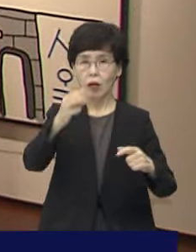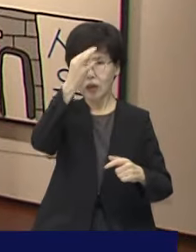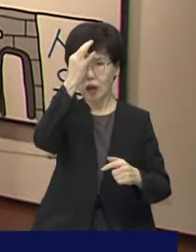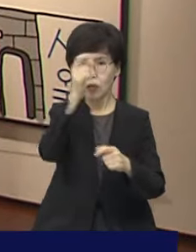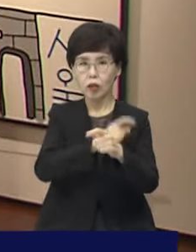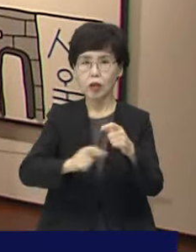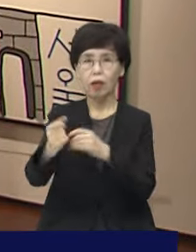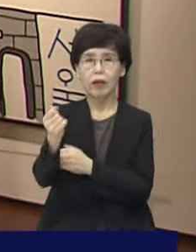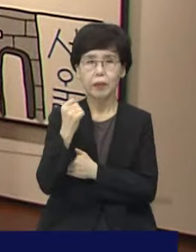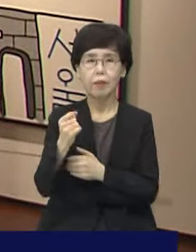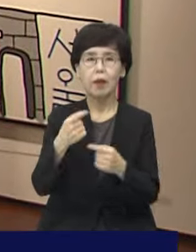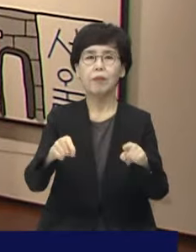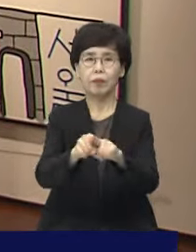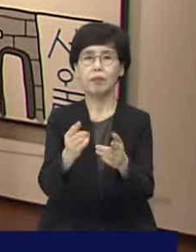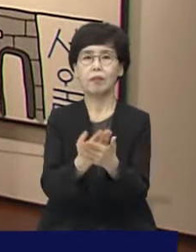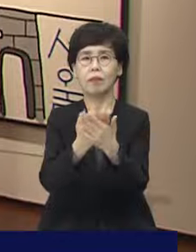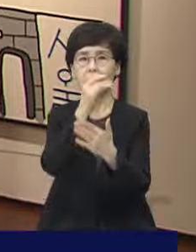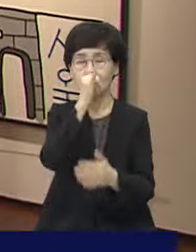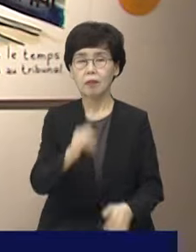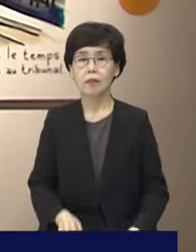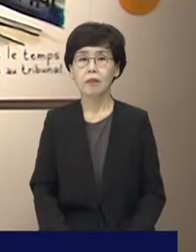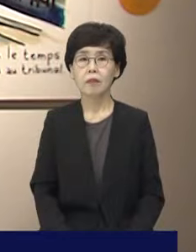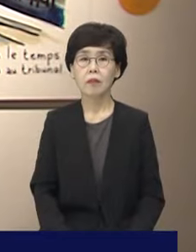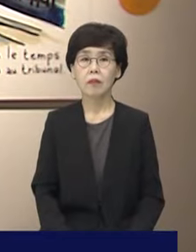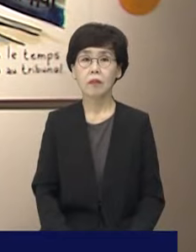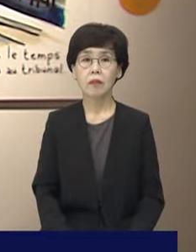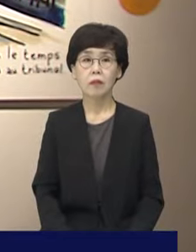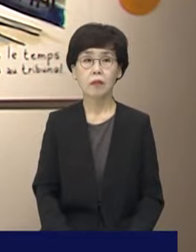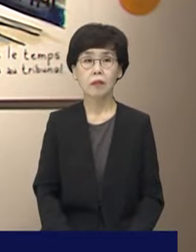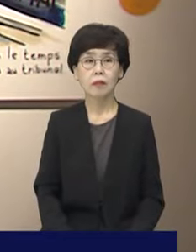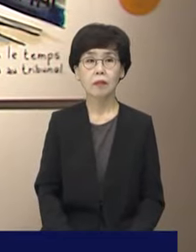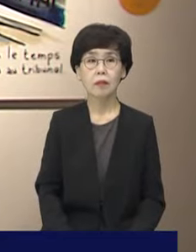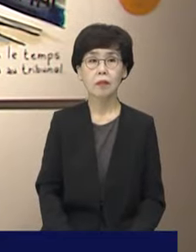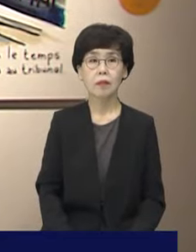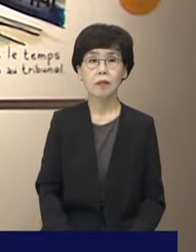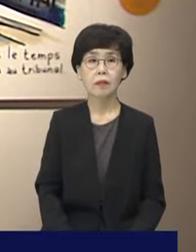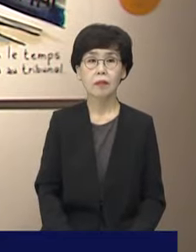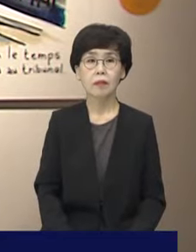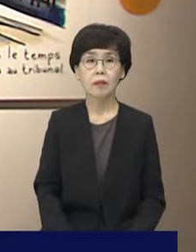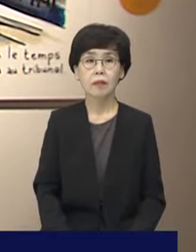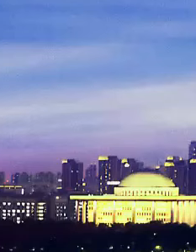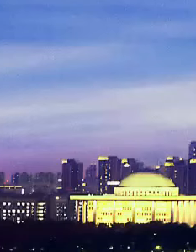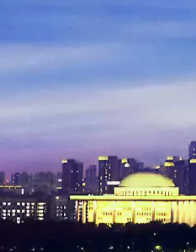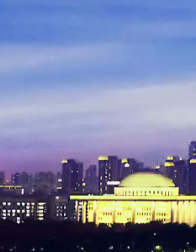띠며 함께 도약하고 있습니다. UBC 뉴스 이영남입니다.